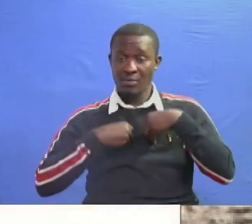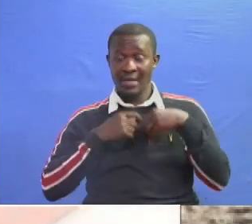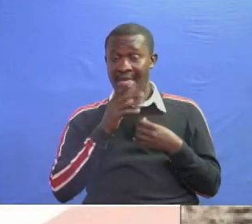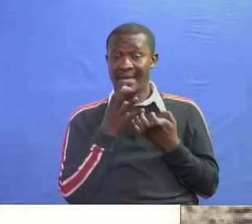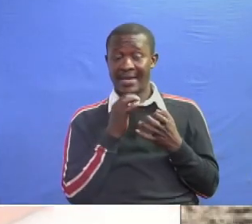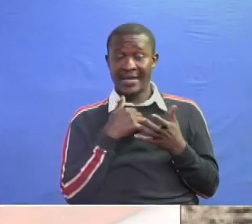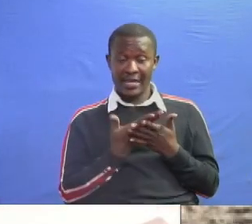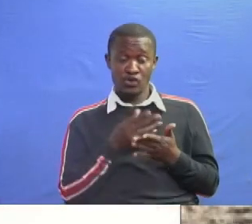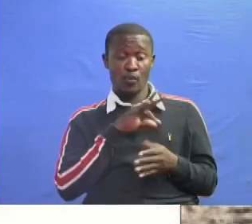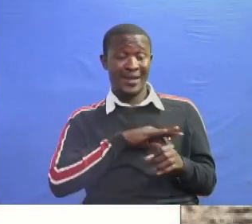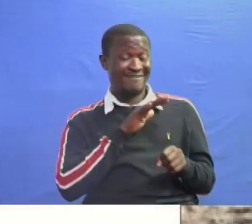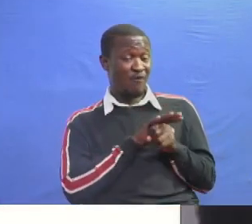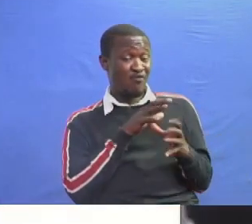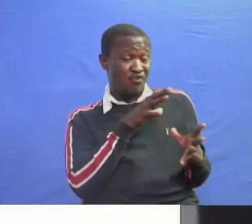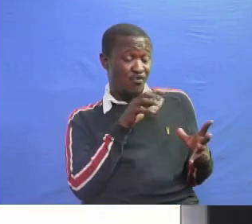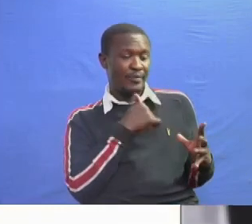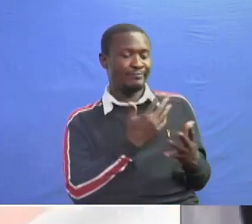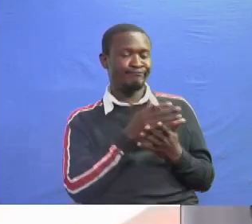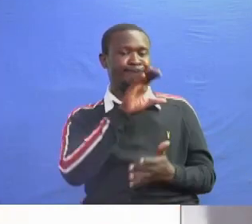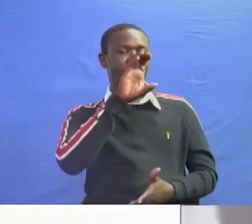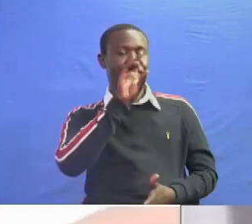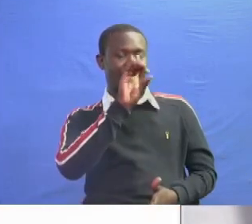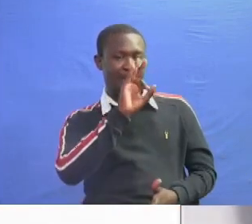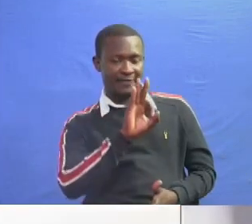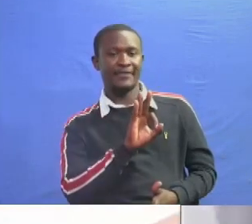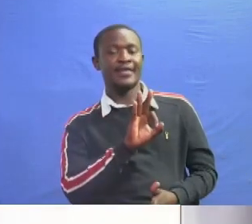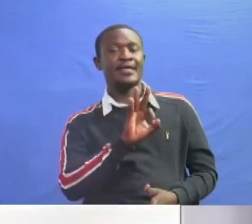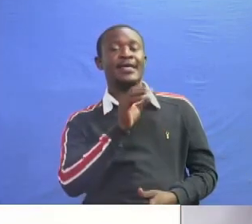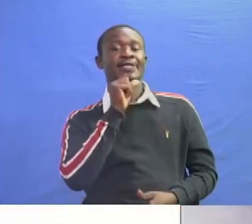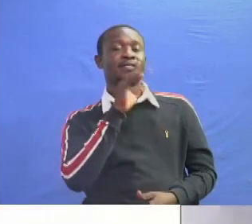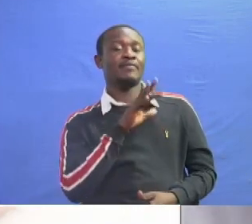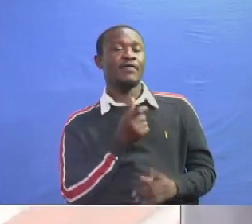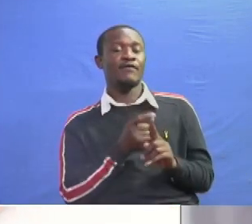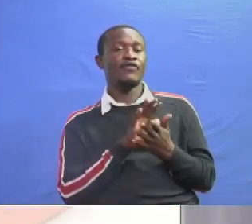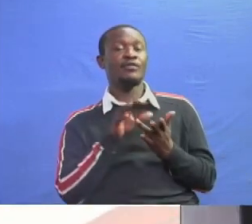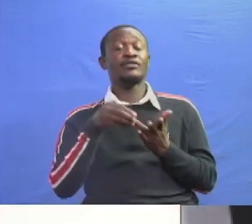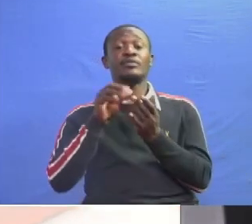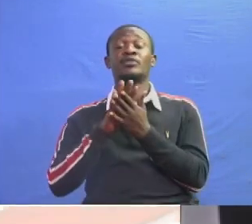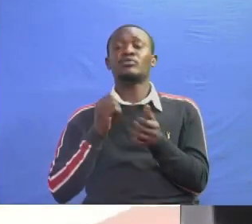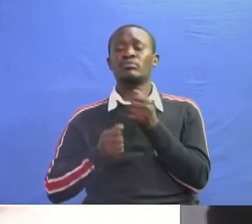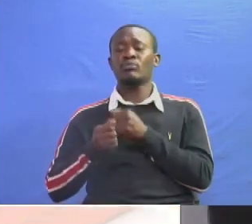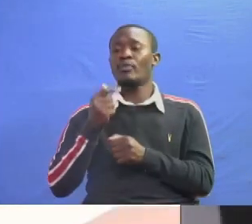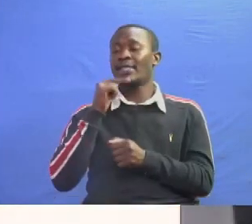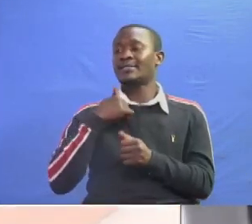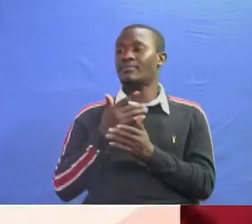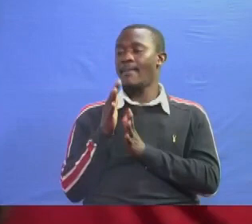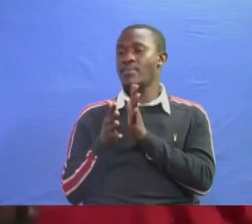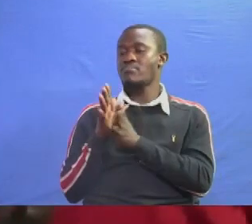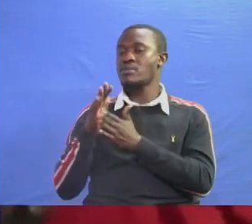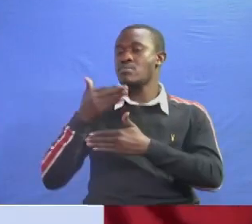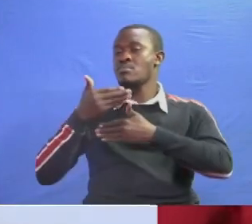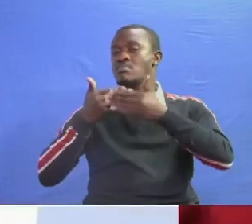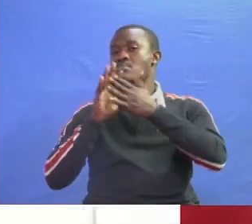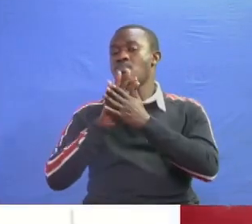wanatakiwa kunufaika kwa kiasi kikubwa na basari. Speaker Masila kutoka shirika la Special Olympics Kenya amesema wanapanga kujenga kambi